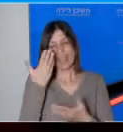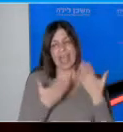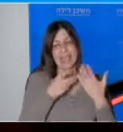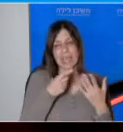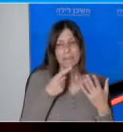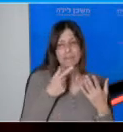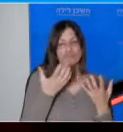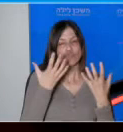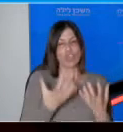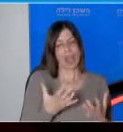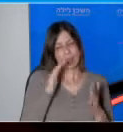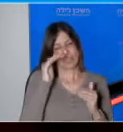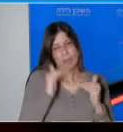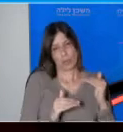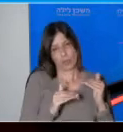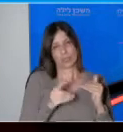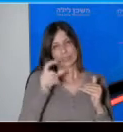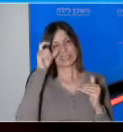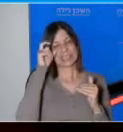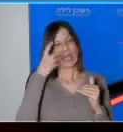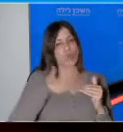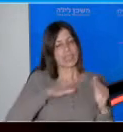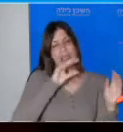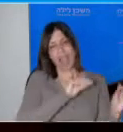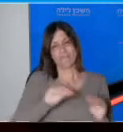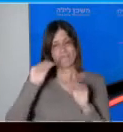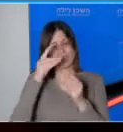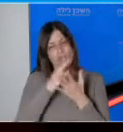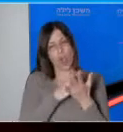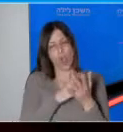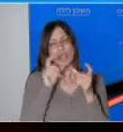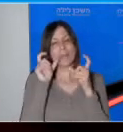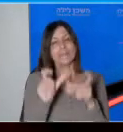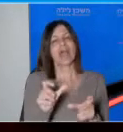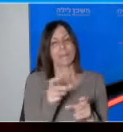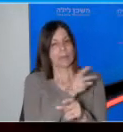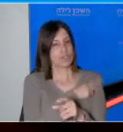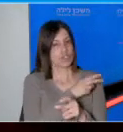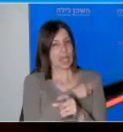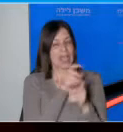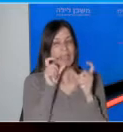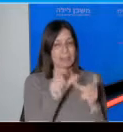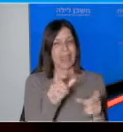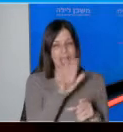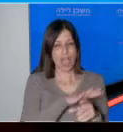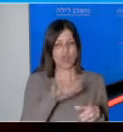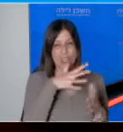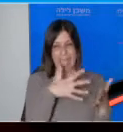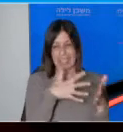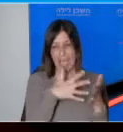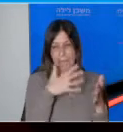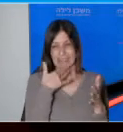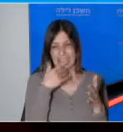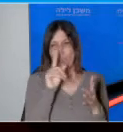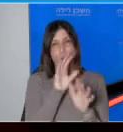יותר. החוק שבשר מבקש להעביר הוא חוק שימנע מהמשטרה, ימנע מרשויות החקירה בכלל בישראל, ולא